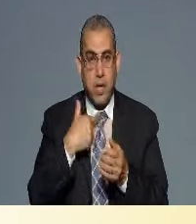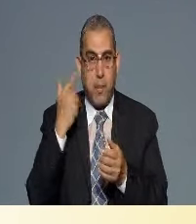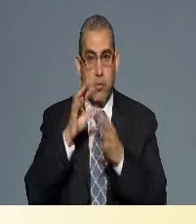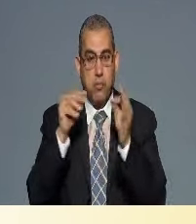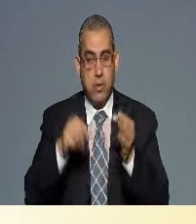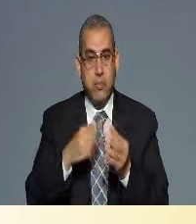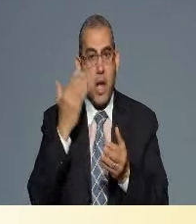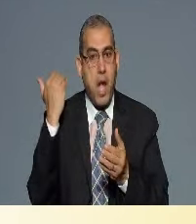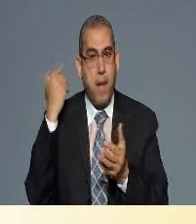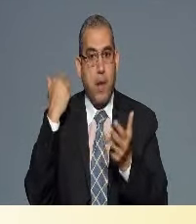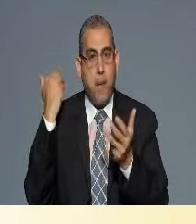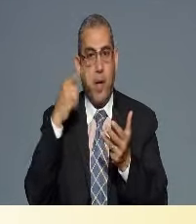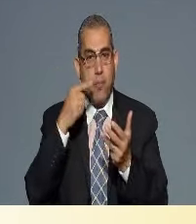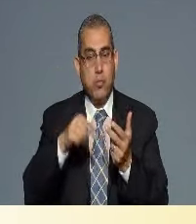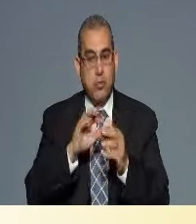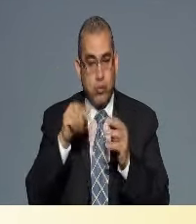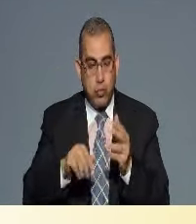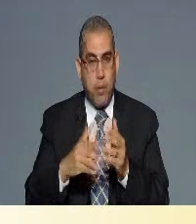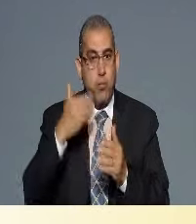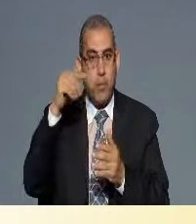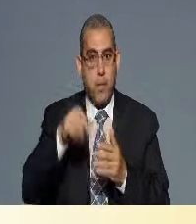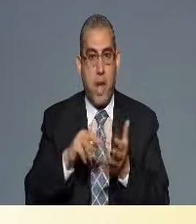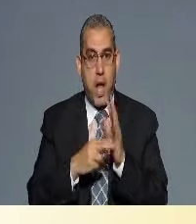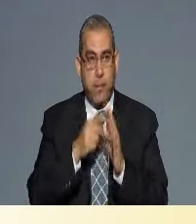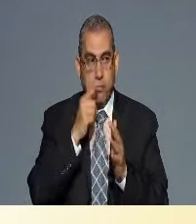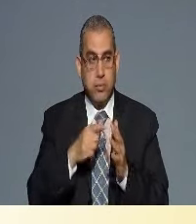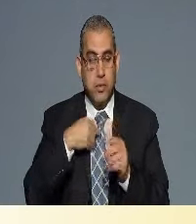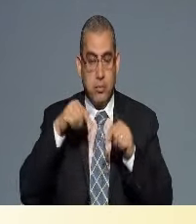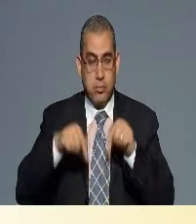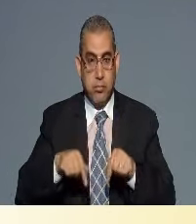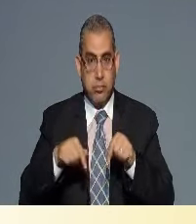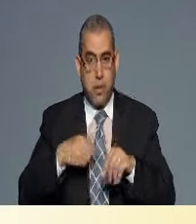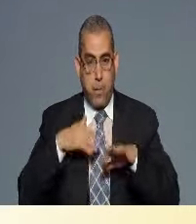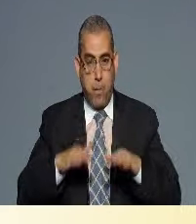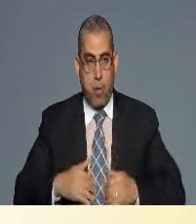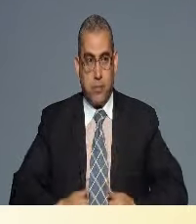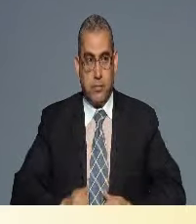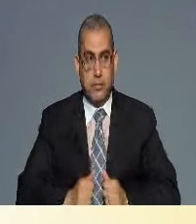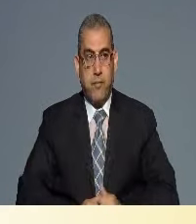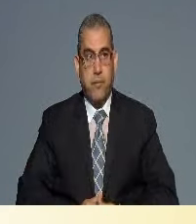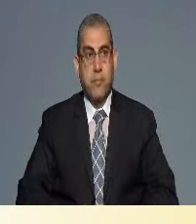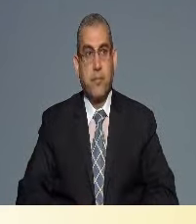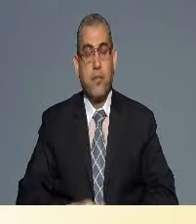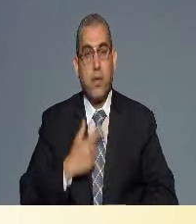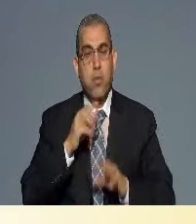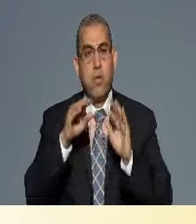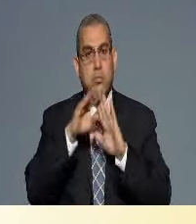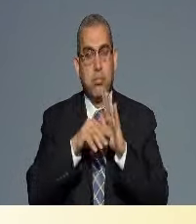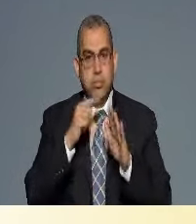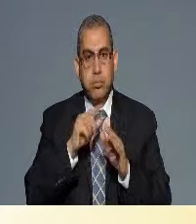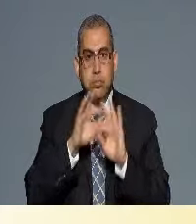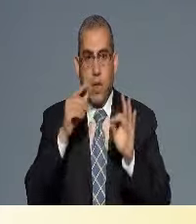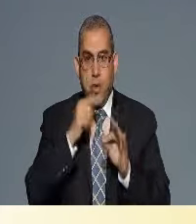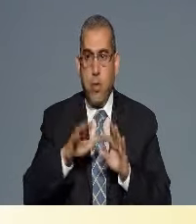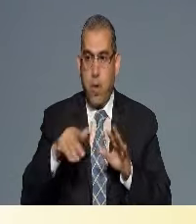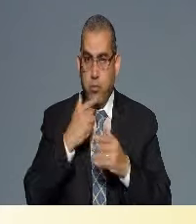الماضي وبنتكلم على الحاضر والمستقبل. الحاضر ما نحن فيه واحنا يعني اطلعنا الحضور عليه، لكن احنا